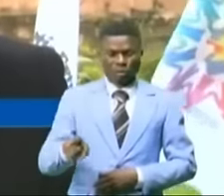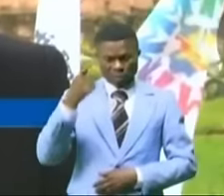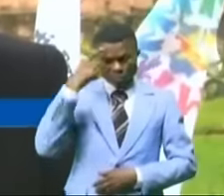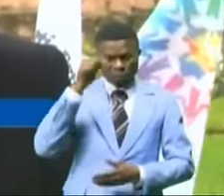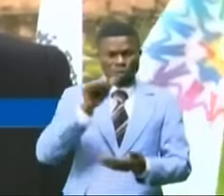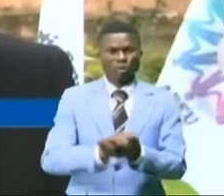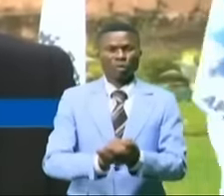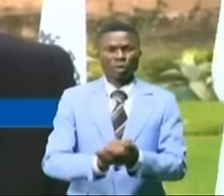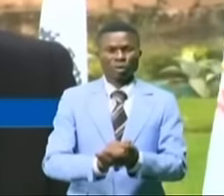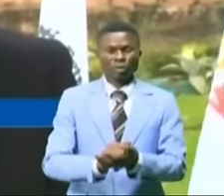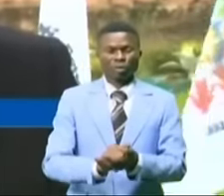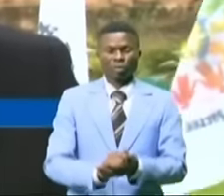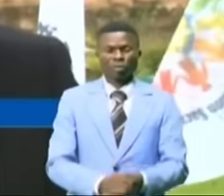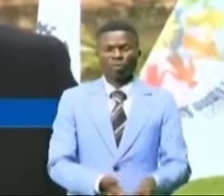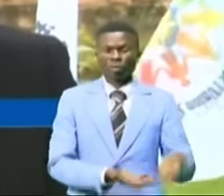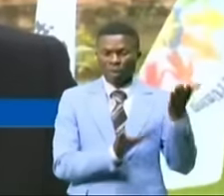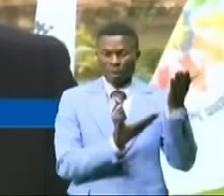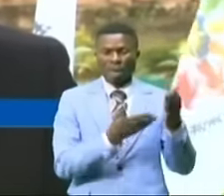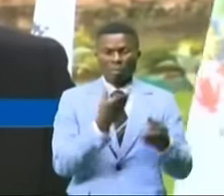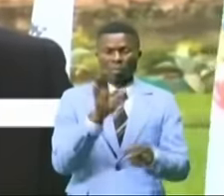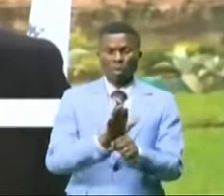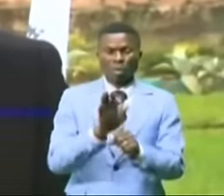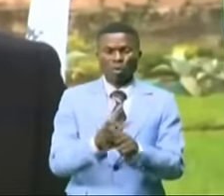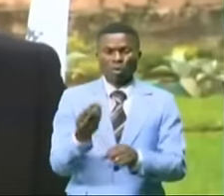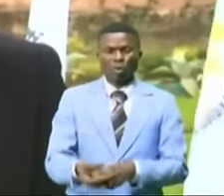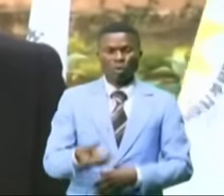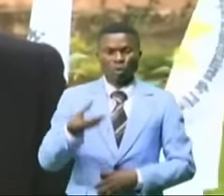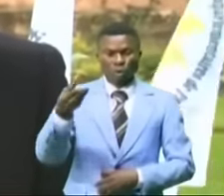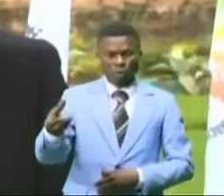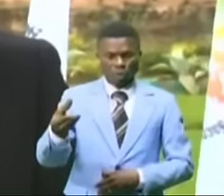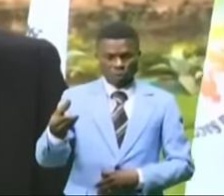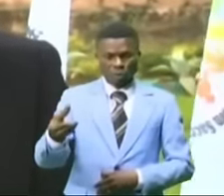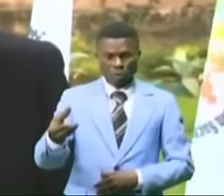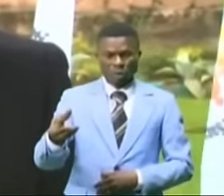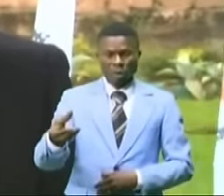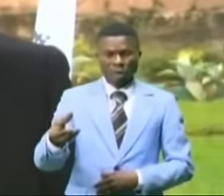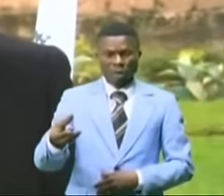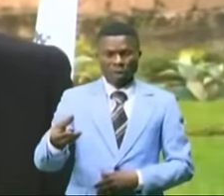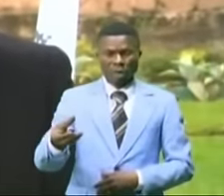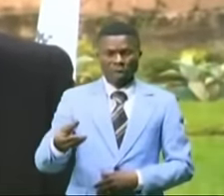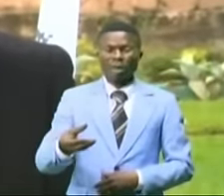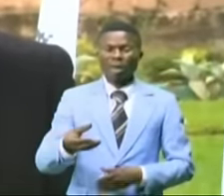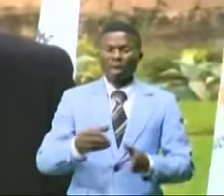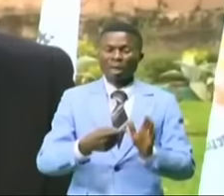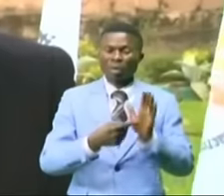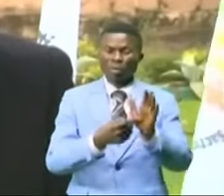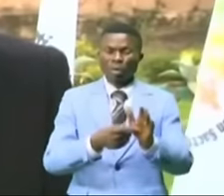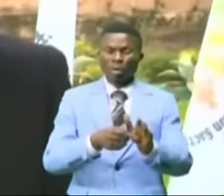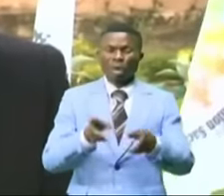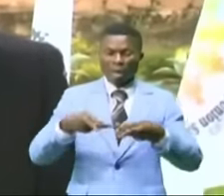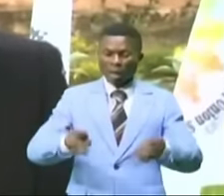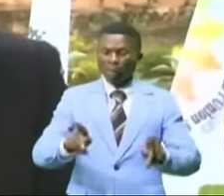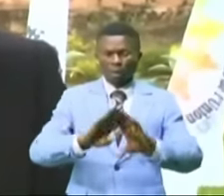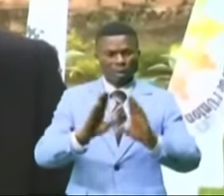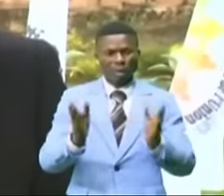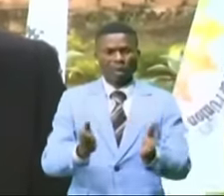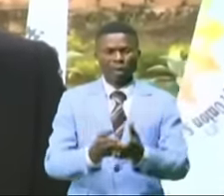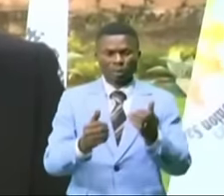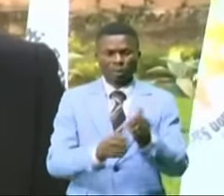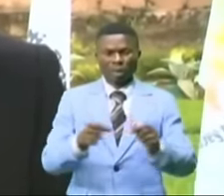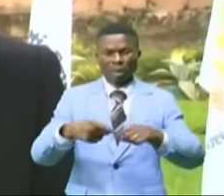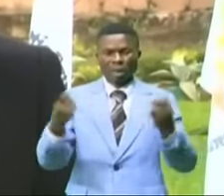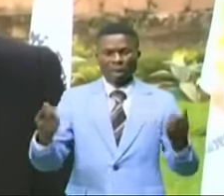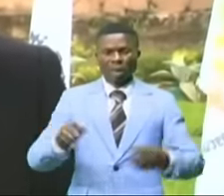effet, d'importantes sommes d'argent sont mises à contribution, laissant ainsi la porte ouverte aux ennemis de